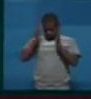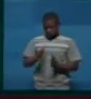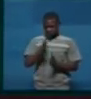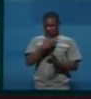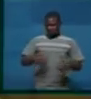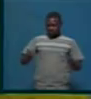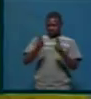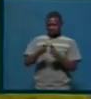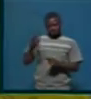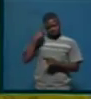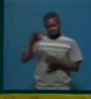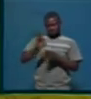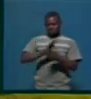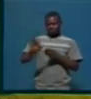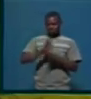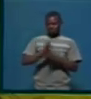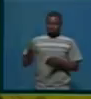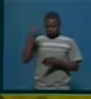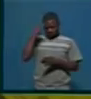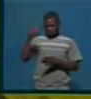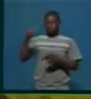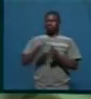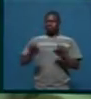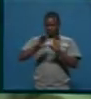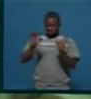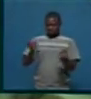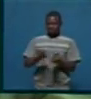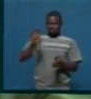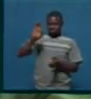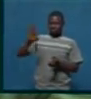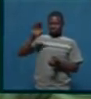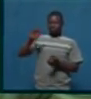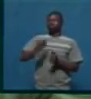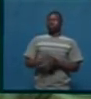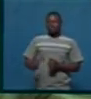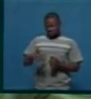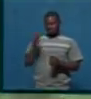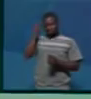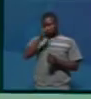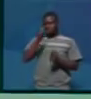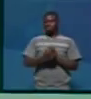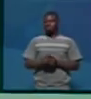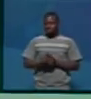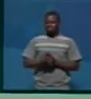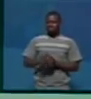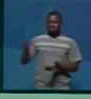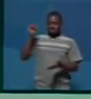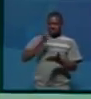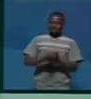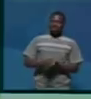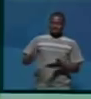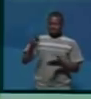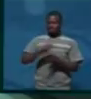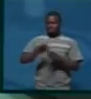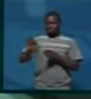formation. Initiative du cabinet CFA Afrique. Conseil fiscaliste associé, cette formation a pour but de